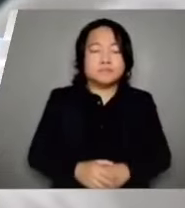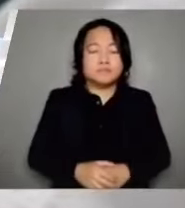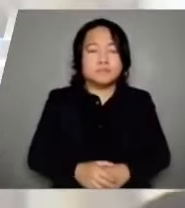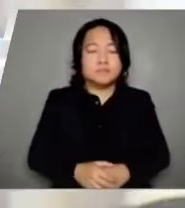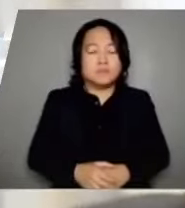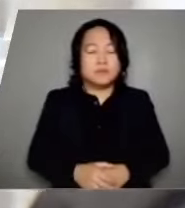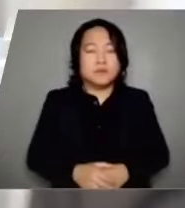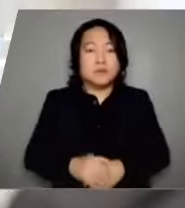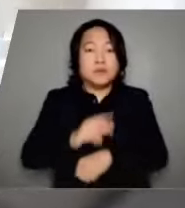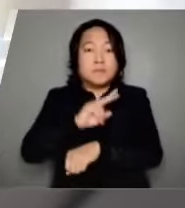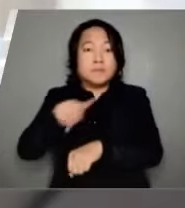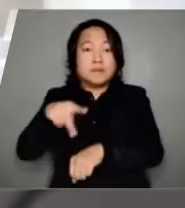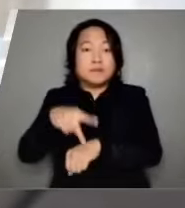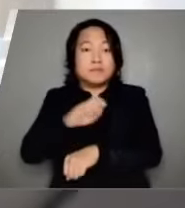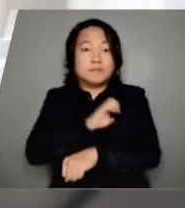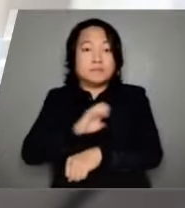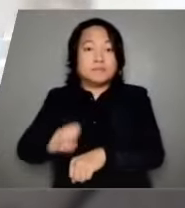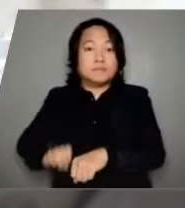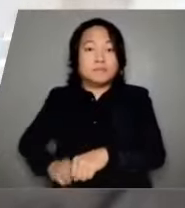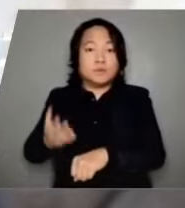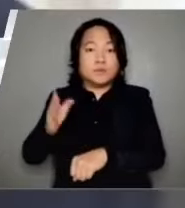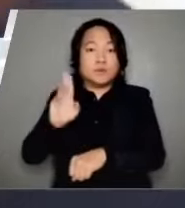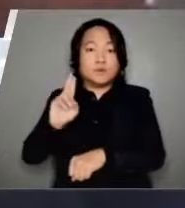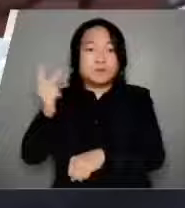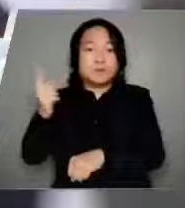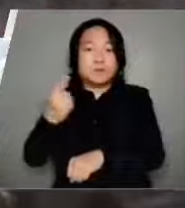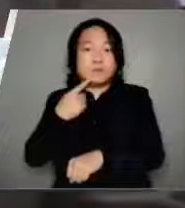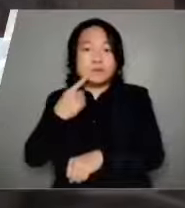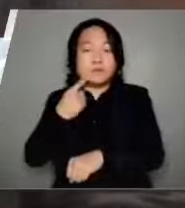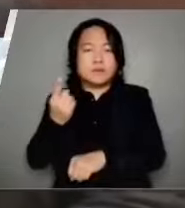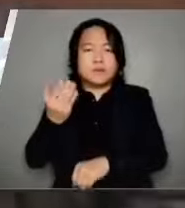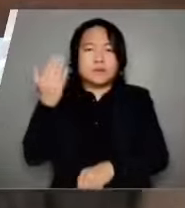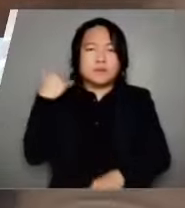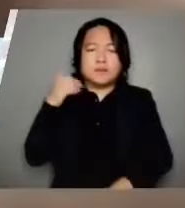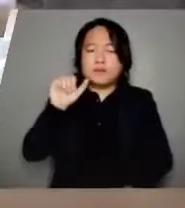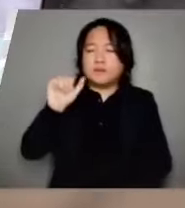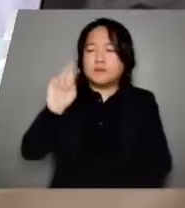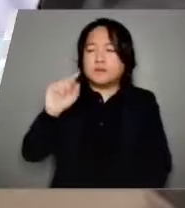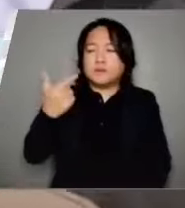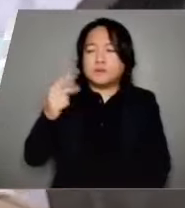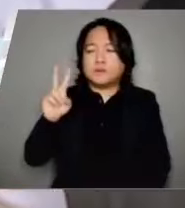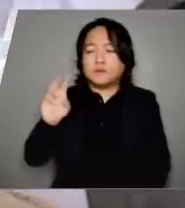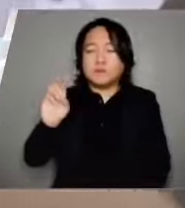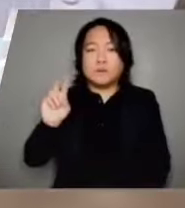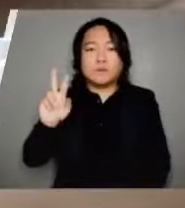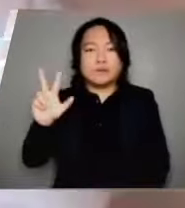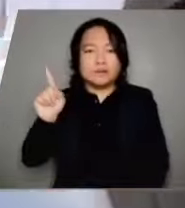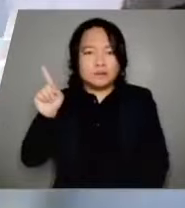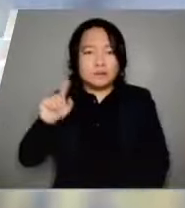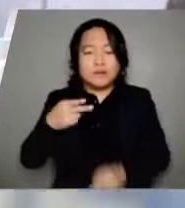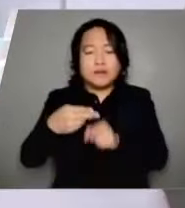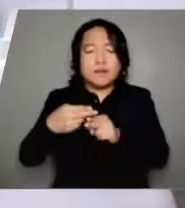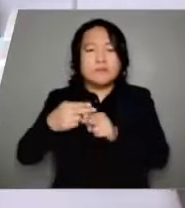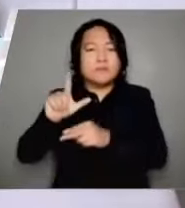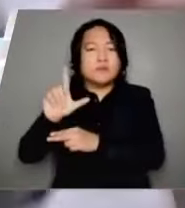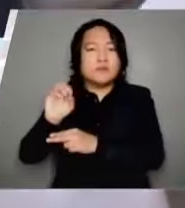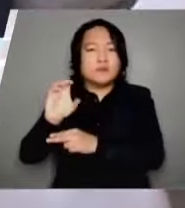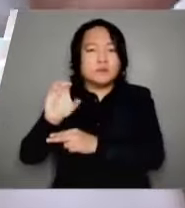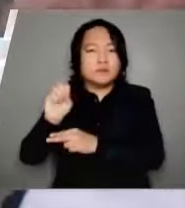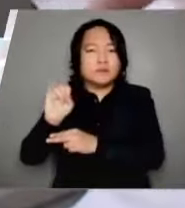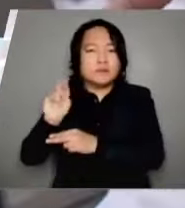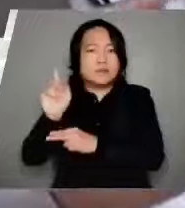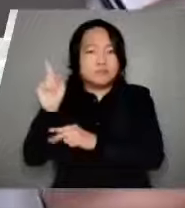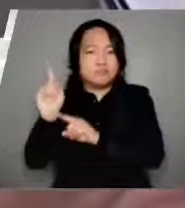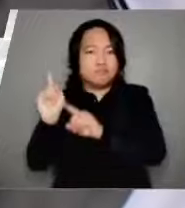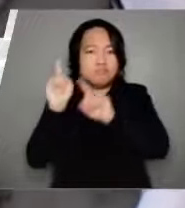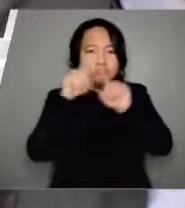Luxin. Itinalaga siya noong August 2023. Sumama pa nga si Luxin sa isang resupply mission noong